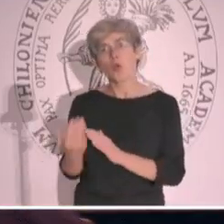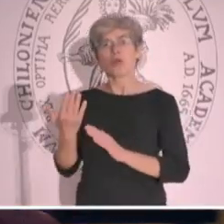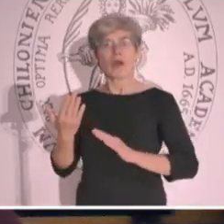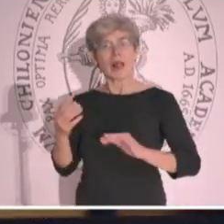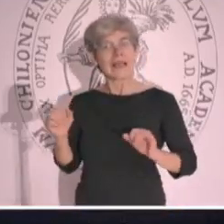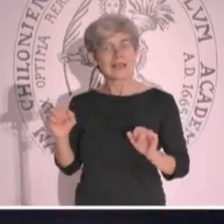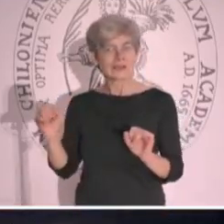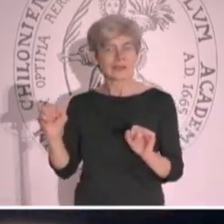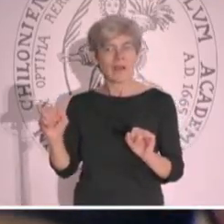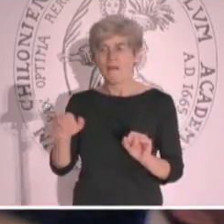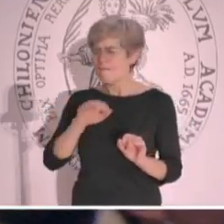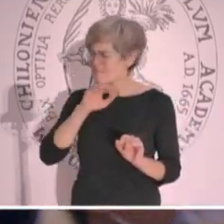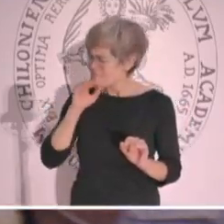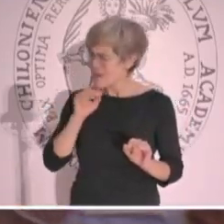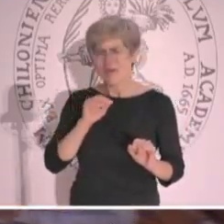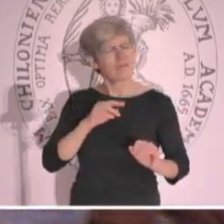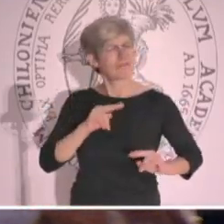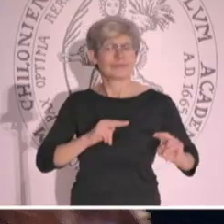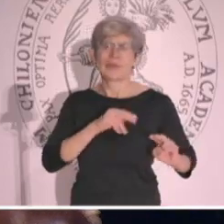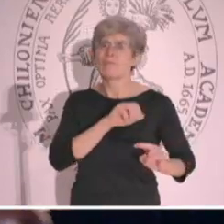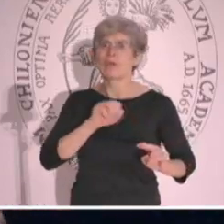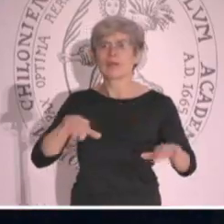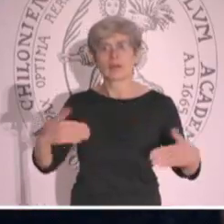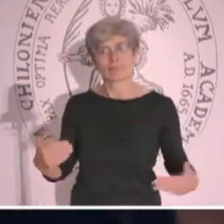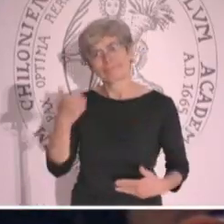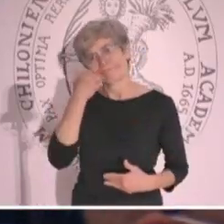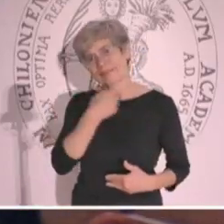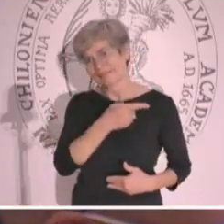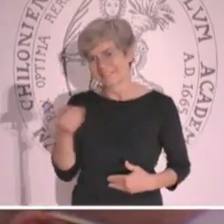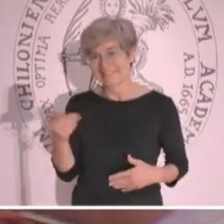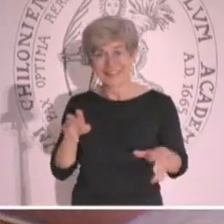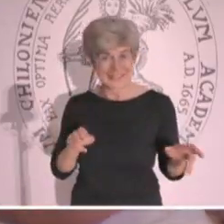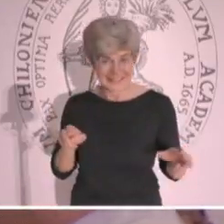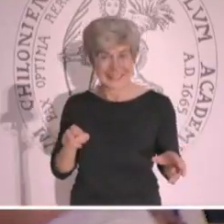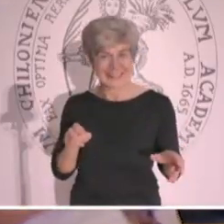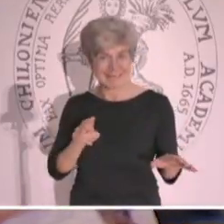gibt es auch eine ganze Reihe von verschiedenen Möglichkeiten. Nutzen Sie auch diese Angebote.